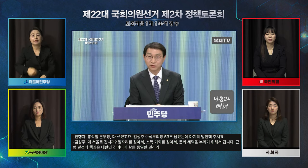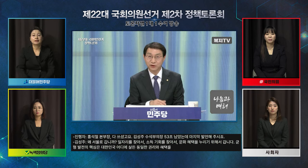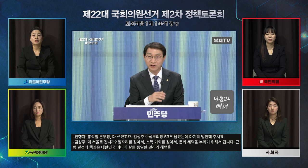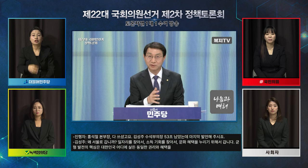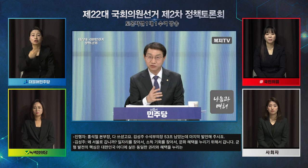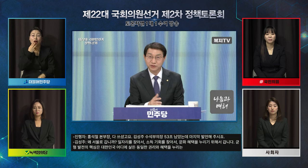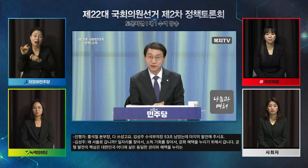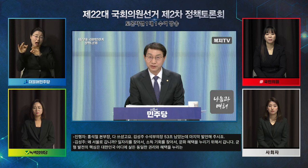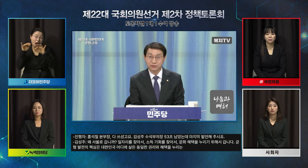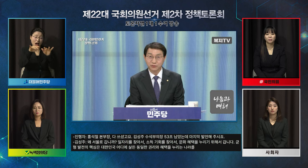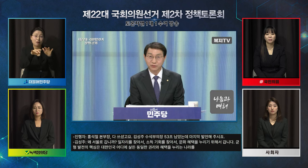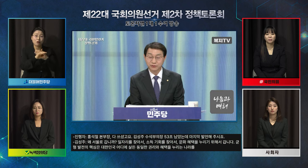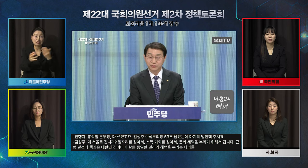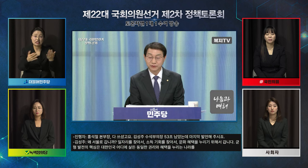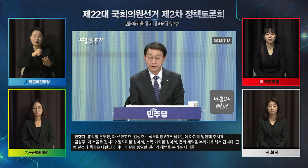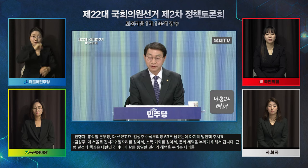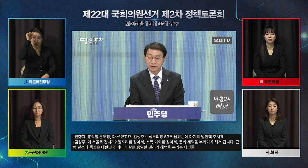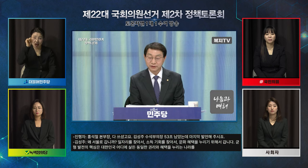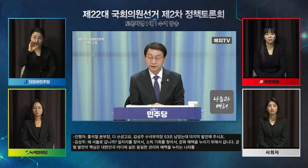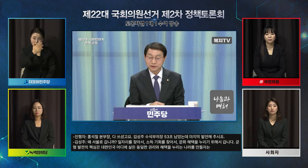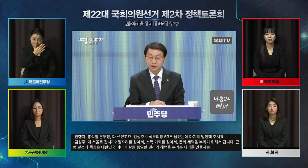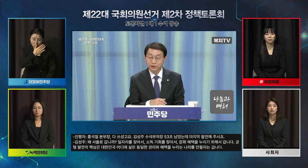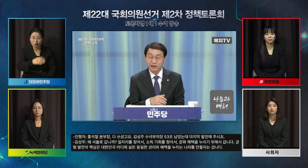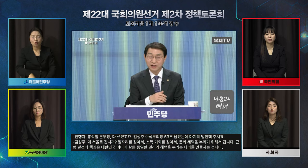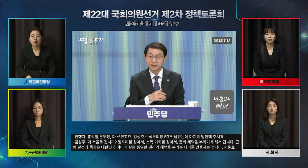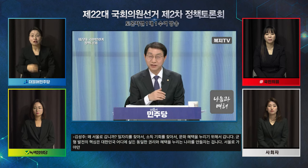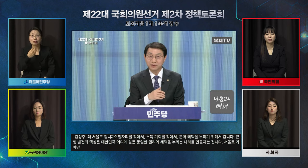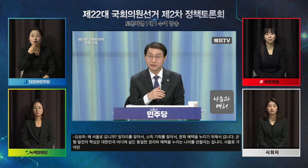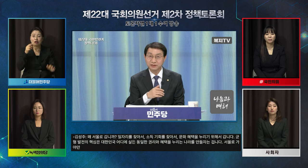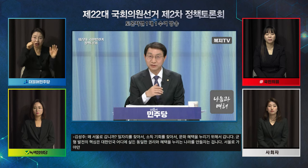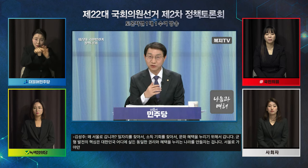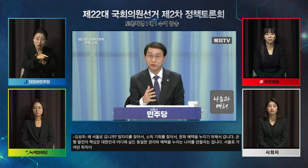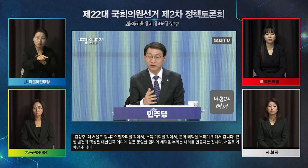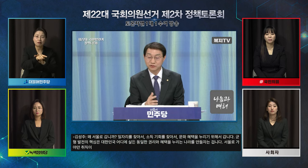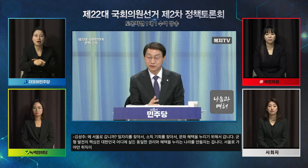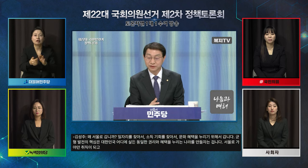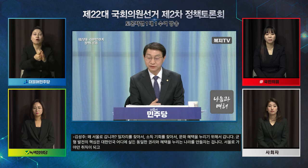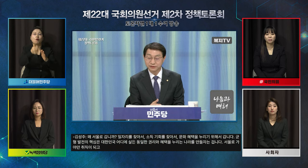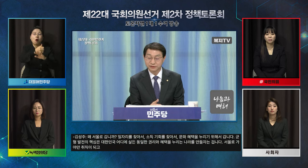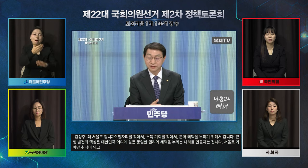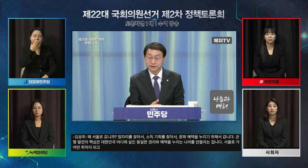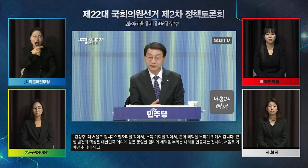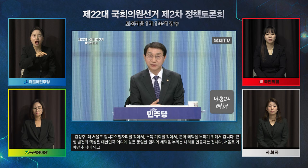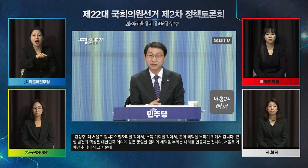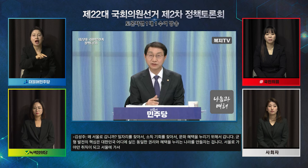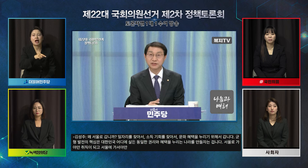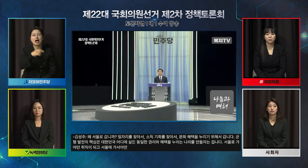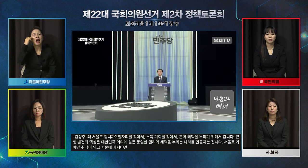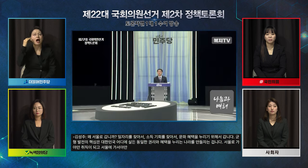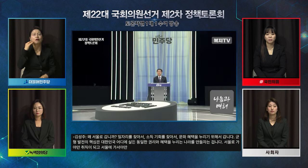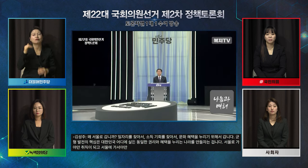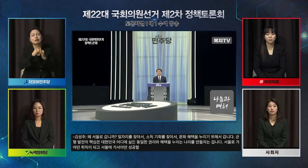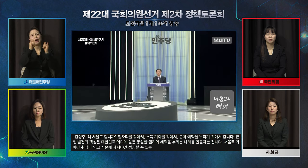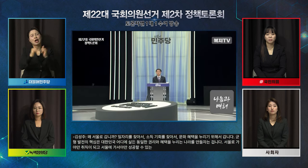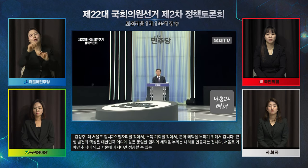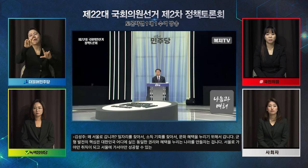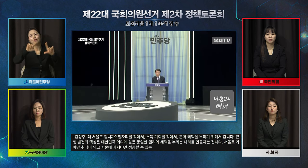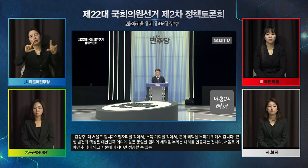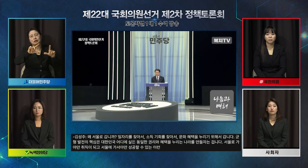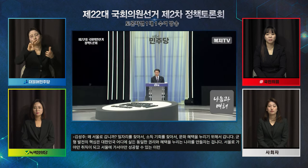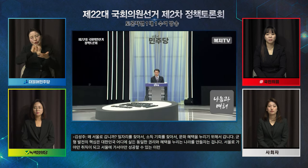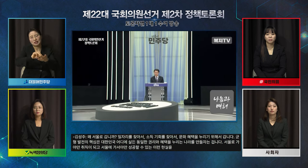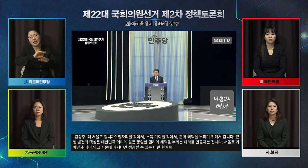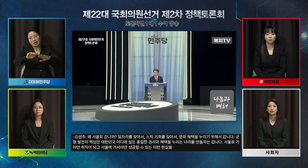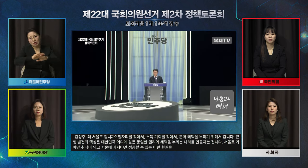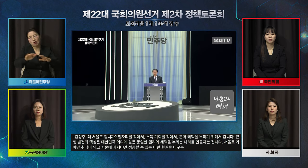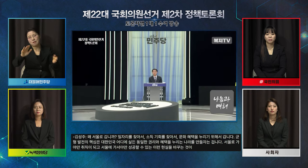서울로 가야만 취직이 되고 서울에 가서야만 성공할 수 있는 이런 현실을 바꾸는 것이